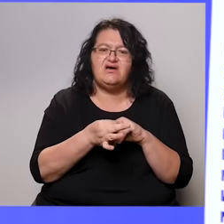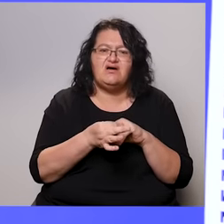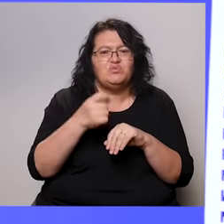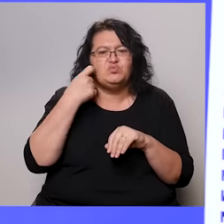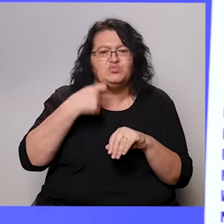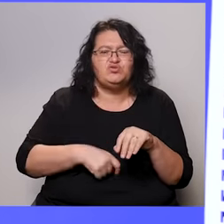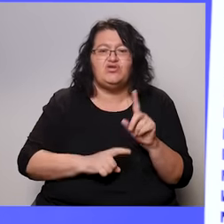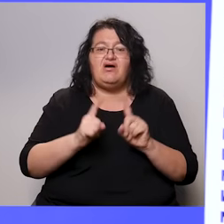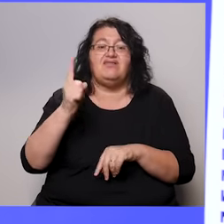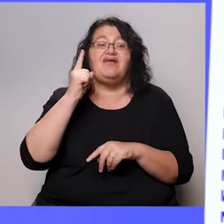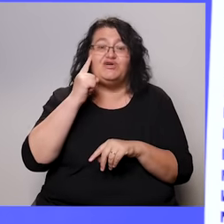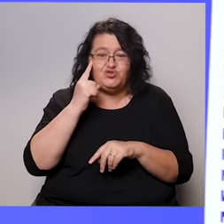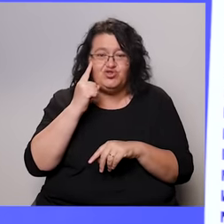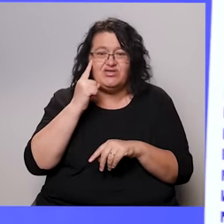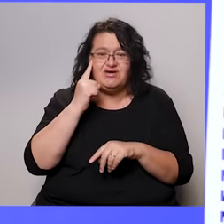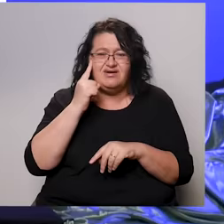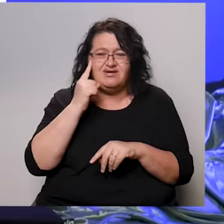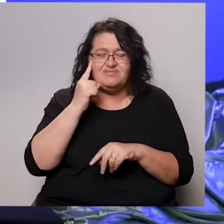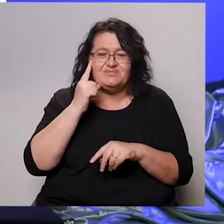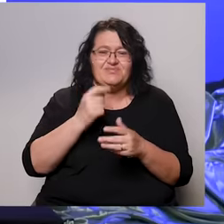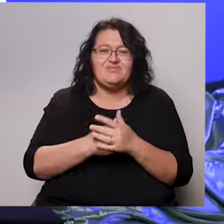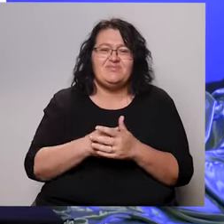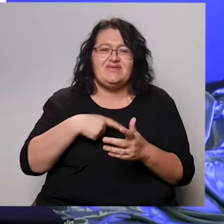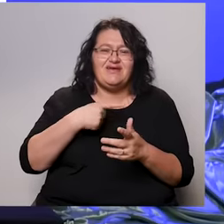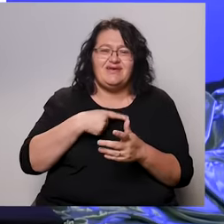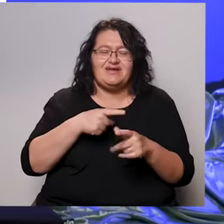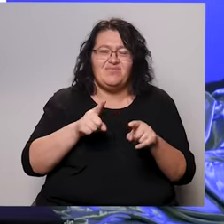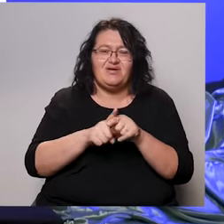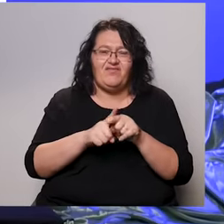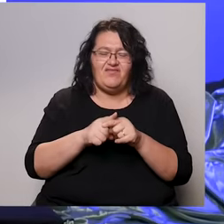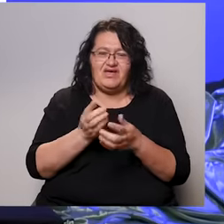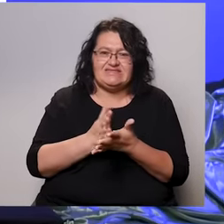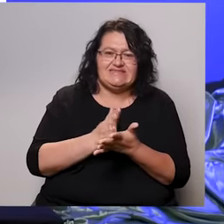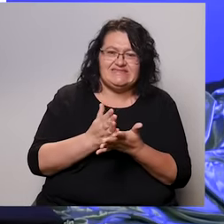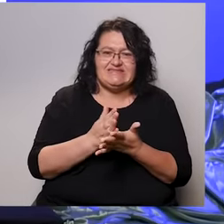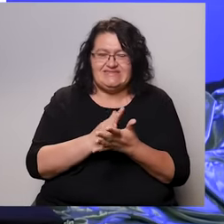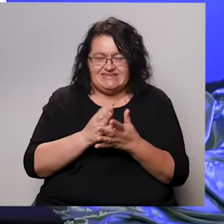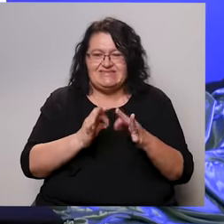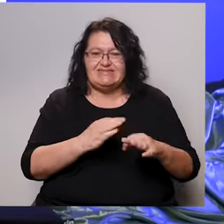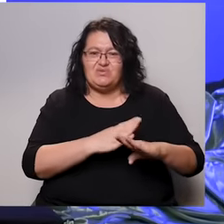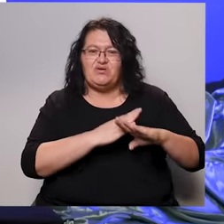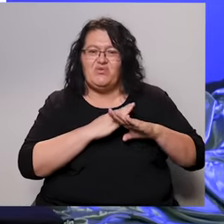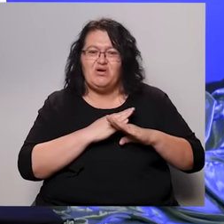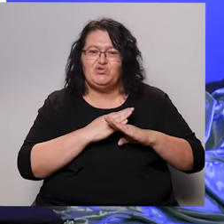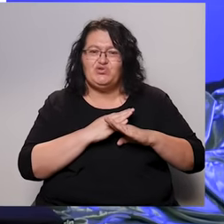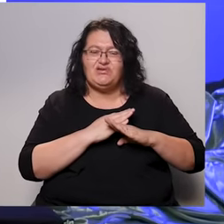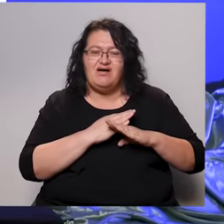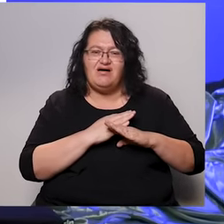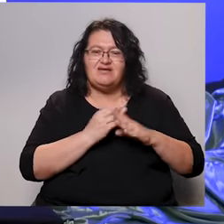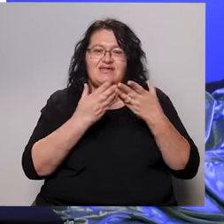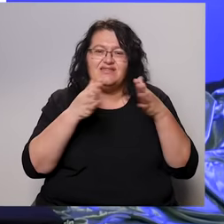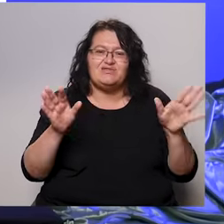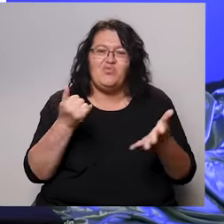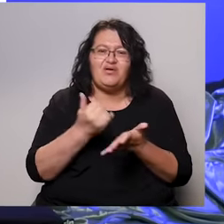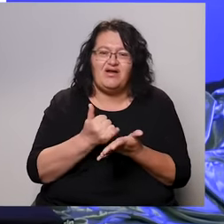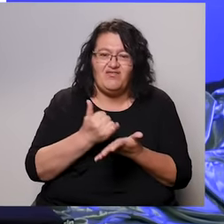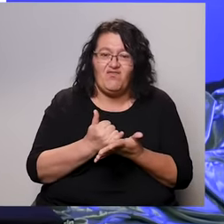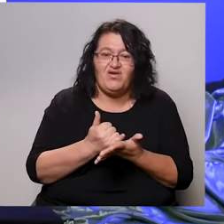știa, că dacă știa soția te mai ajuta. Că eu eram în dilemă, încerca să mă ajute pe partea asta să descoper